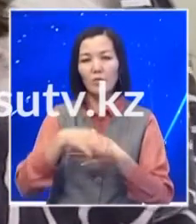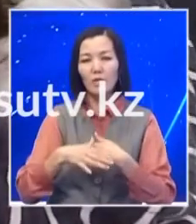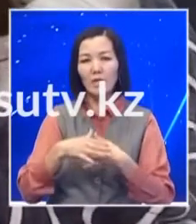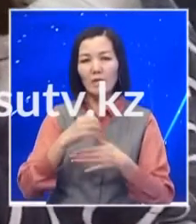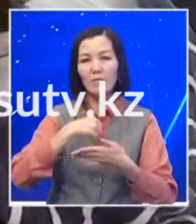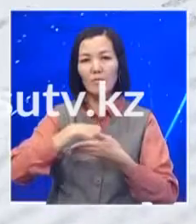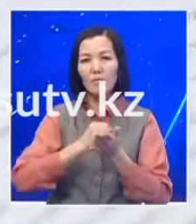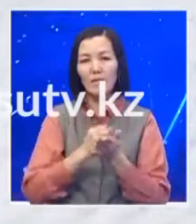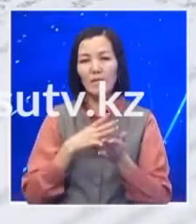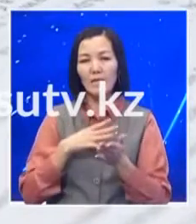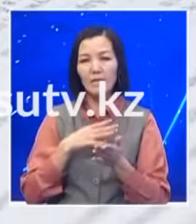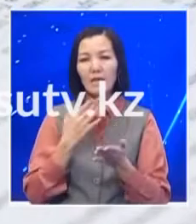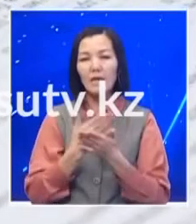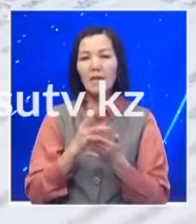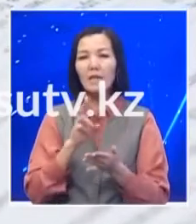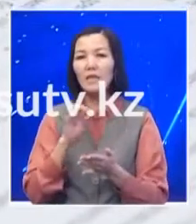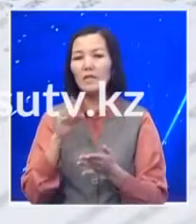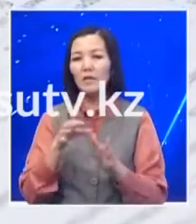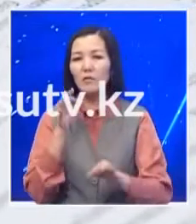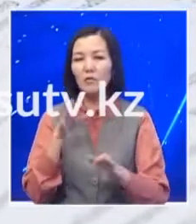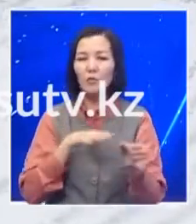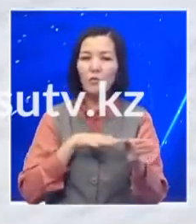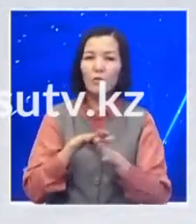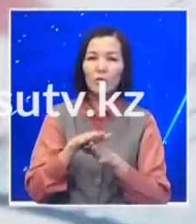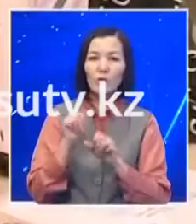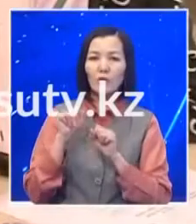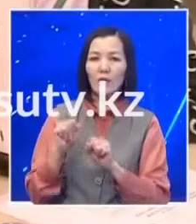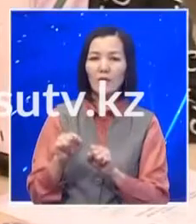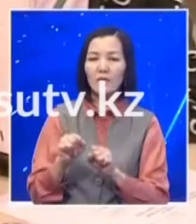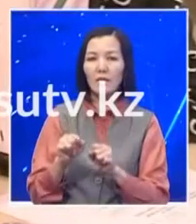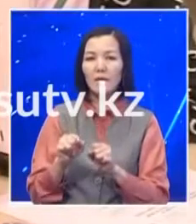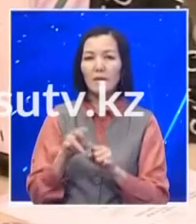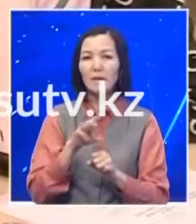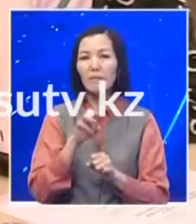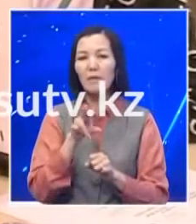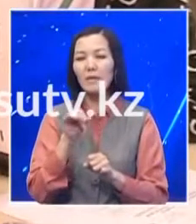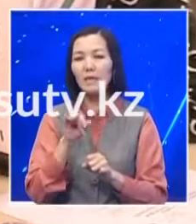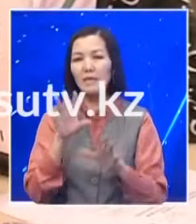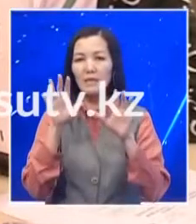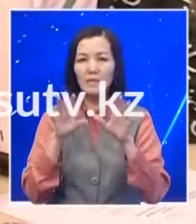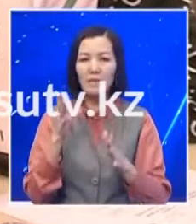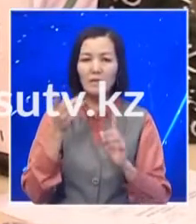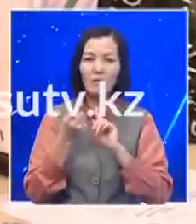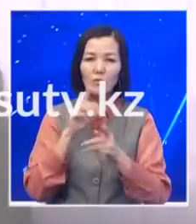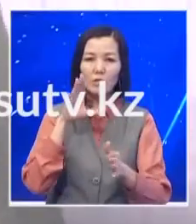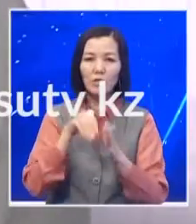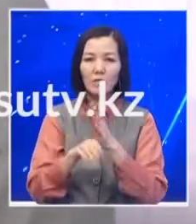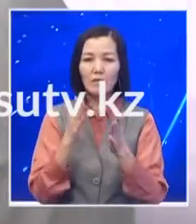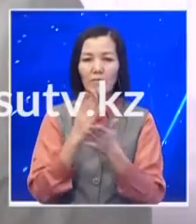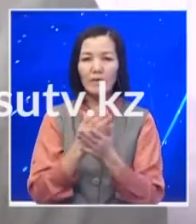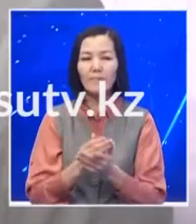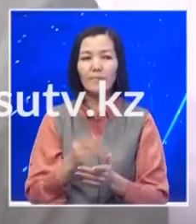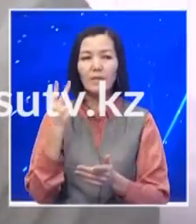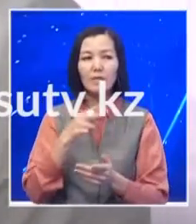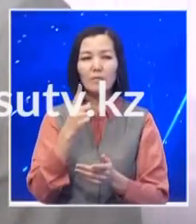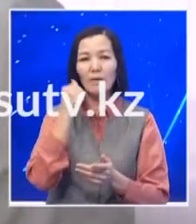белгіленді. Жеке нотариус, жеке сот орындаушысы, адвокат, кәсіпқой медиаторлар үшін де заңда өзгеріс бар.